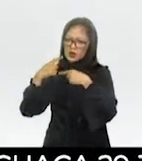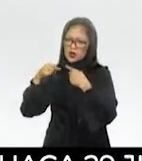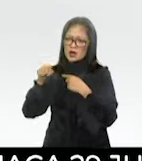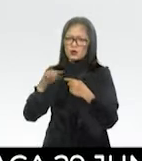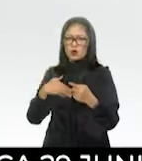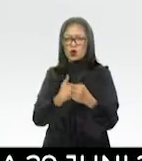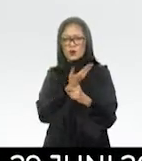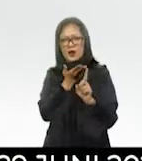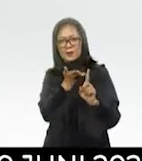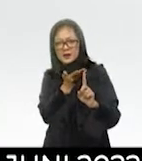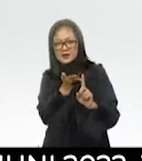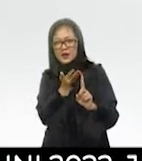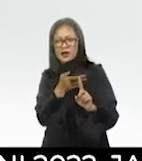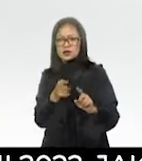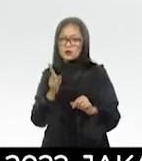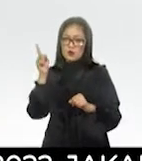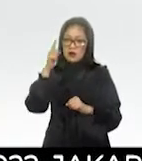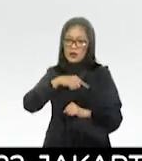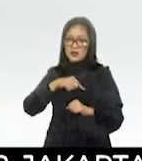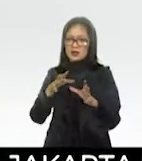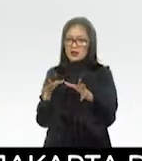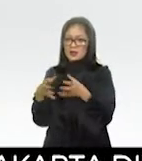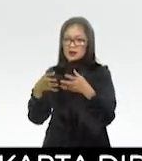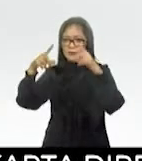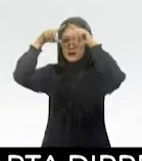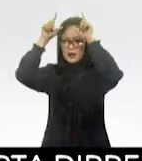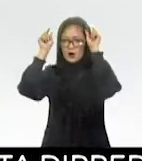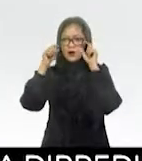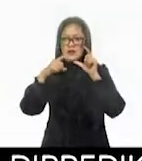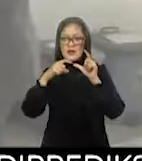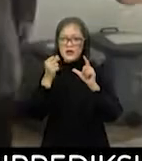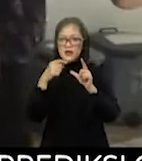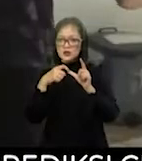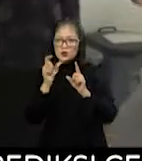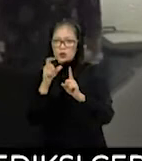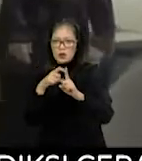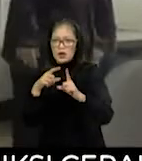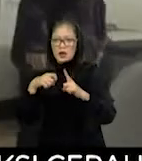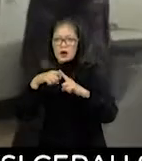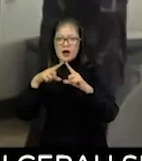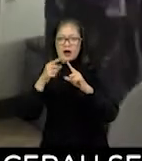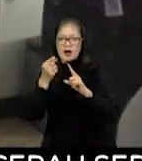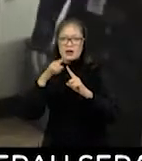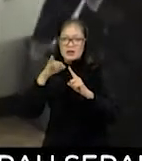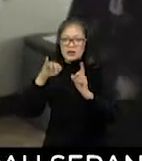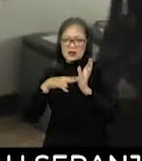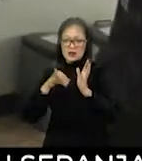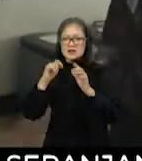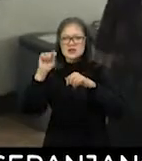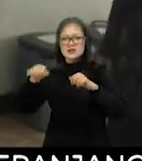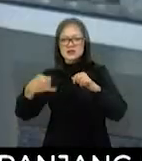pelecehan seksual yang dilakukan oleh salah satu perawat RSUD RA Kartini Jepara dari Jepara Jawa Tengah Alif sutarto